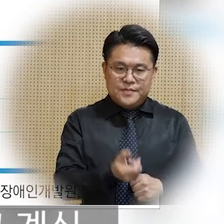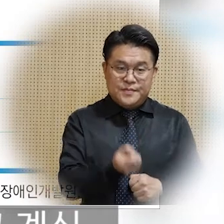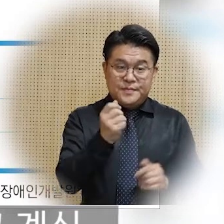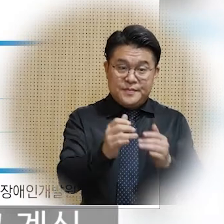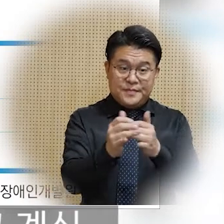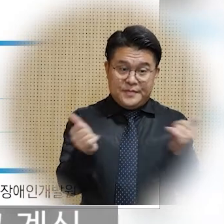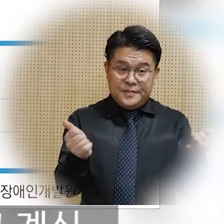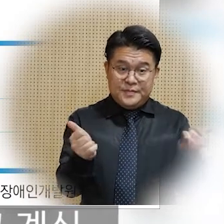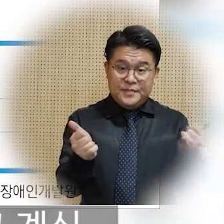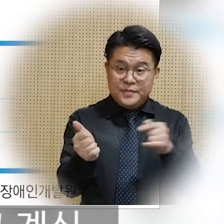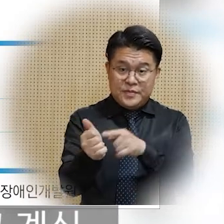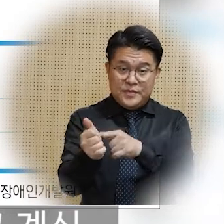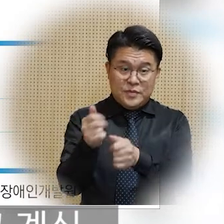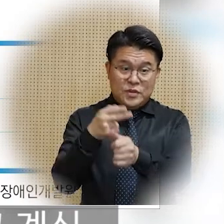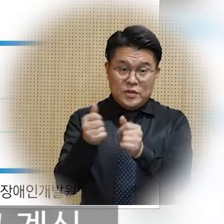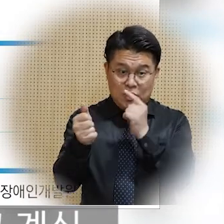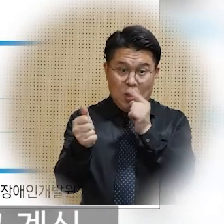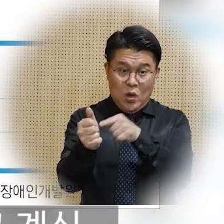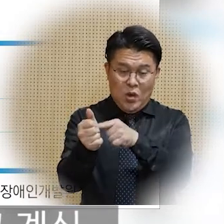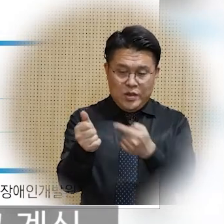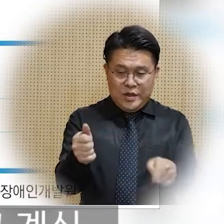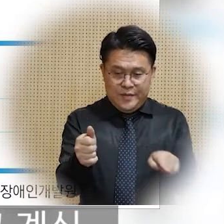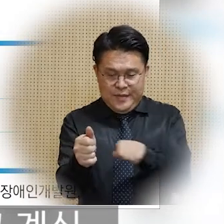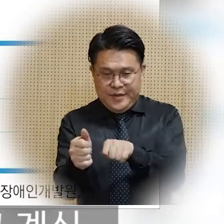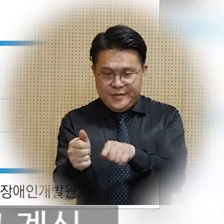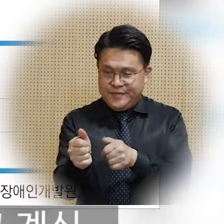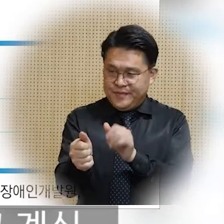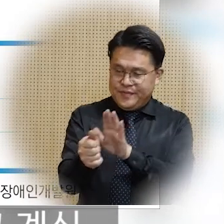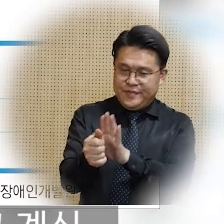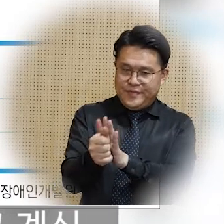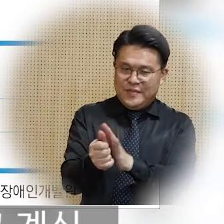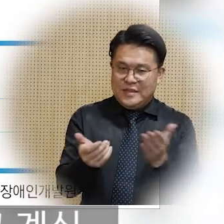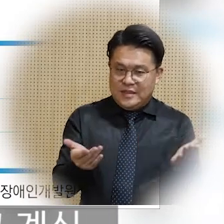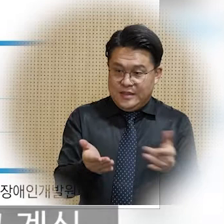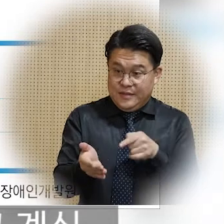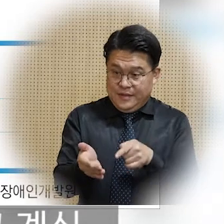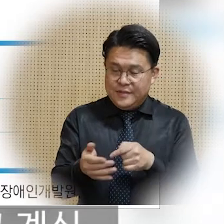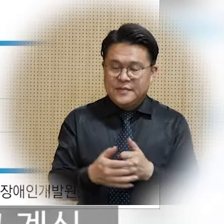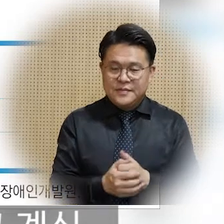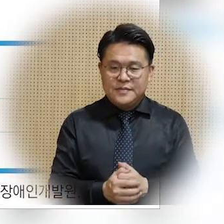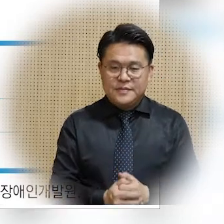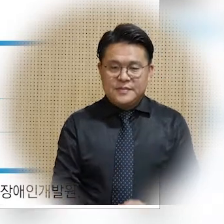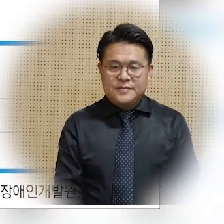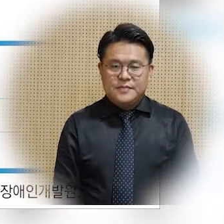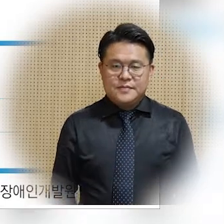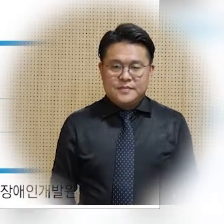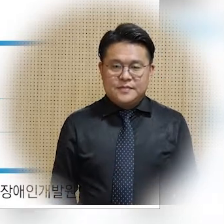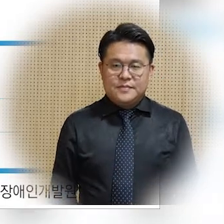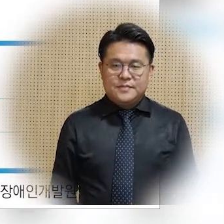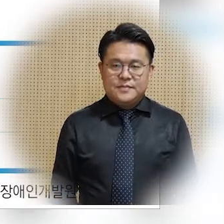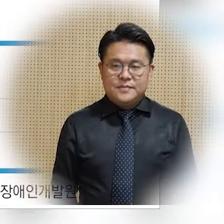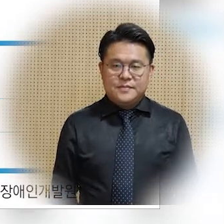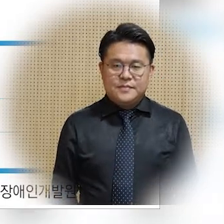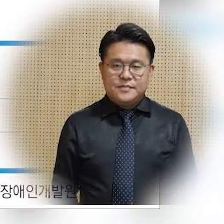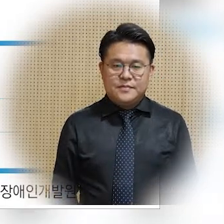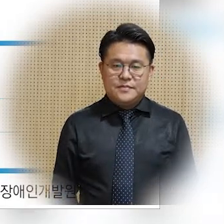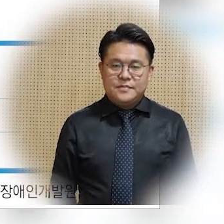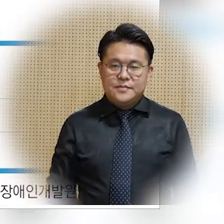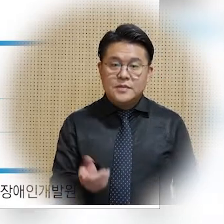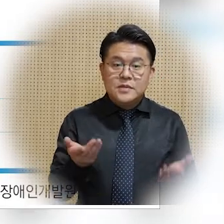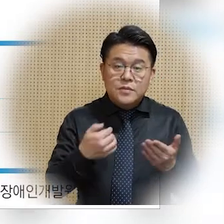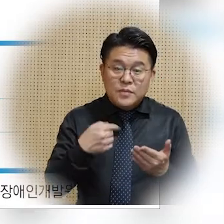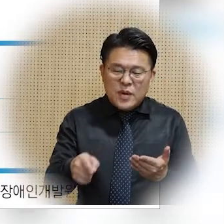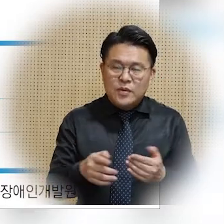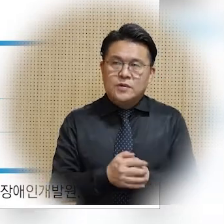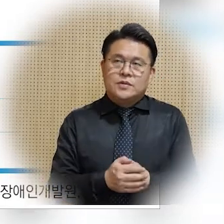계신 그 분들을 옆에서 이제 서포트를 해주는 그런 업무라고 보시면 될 것 같습니다. 이 직무 같은 경우는